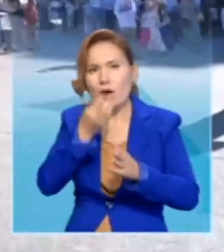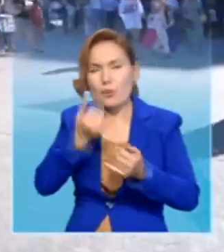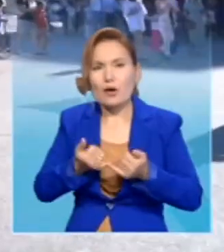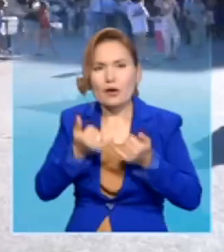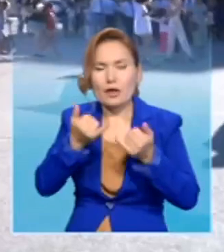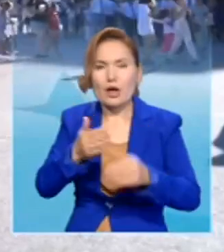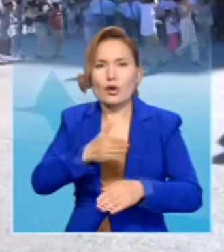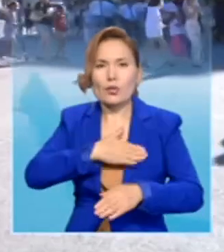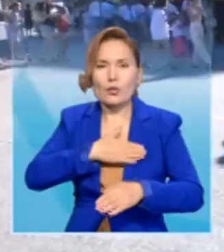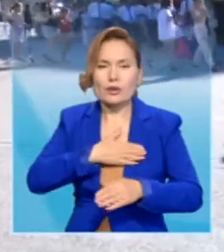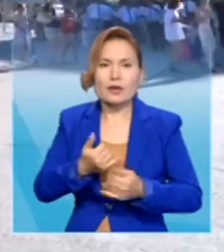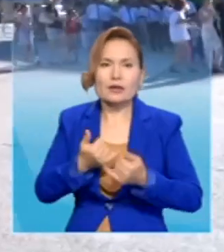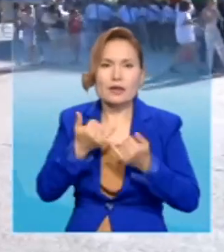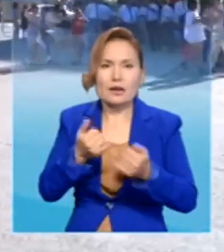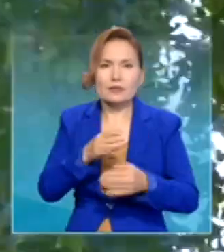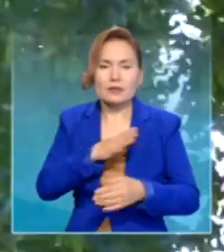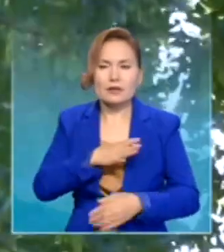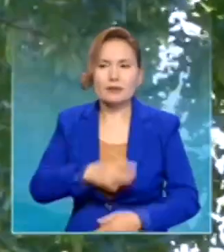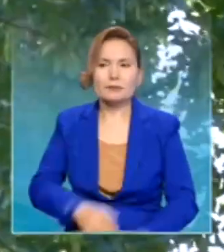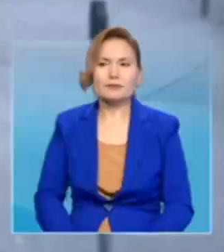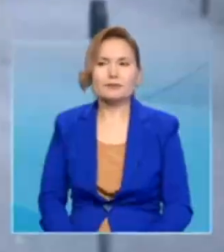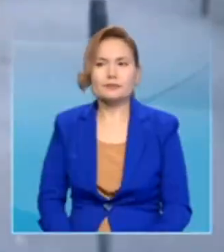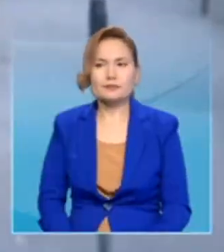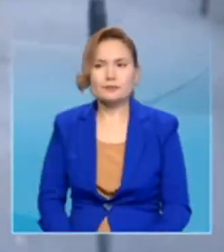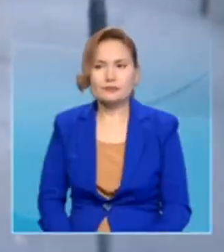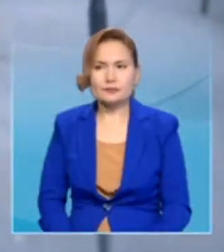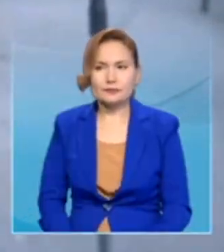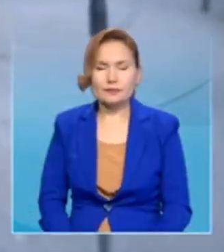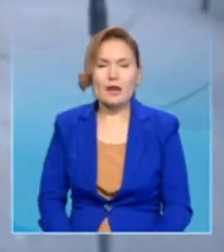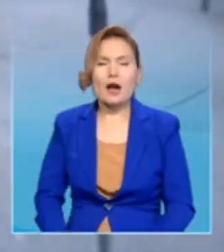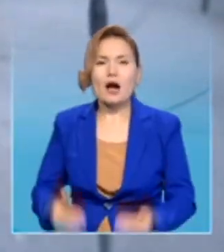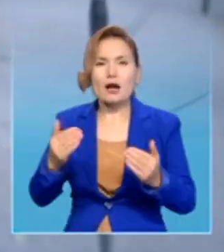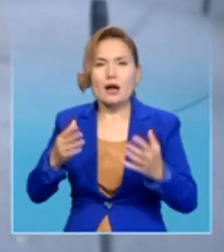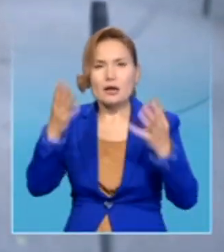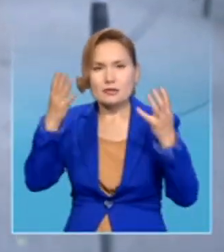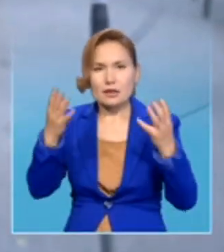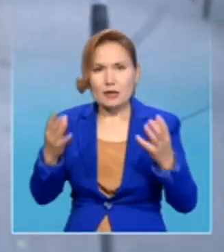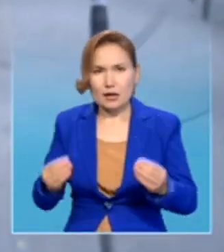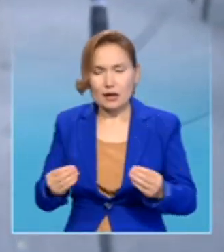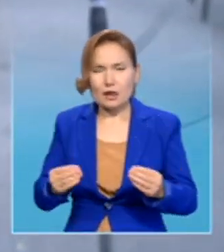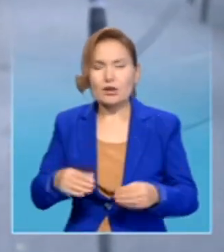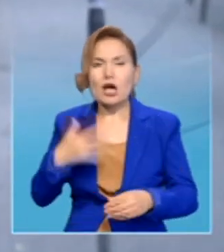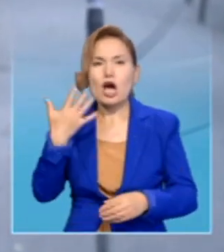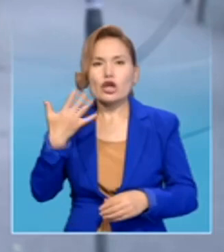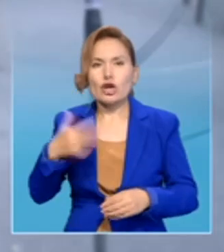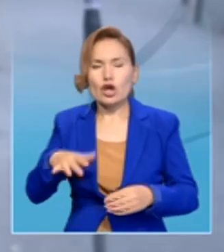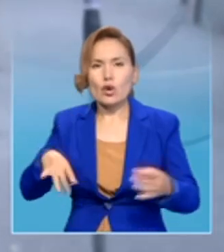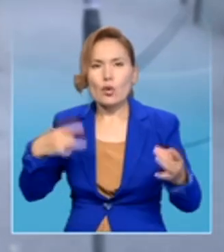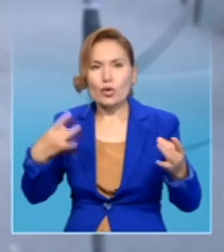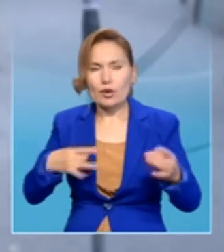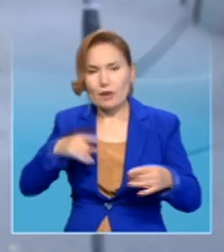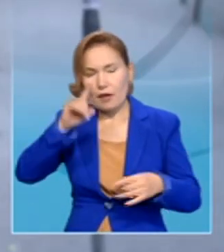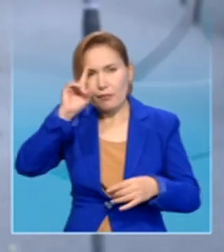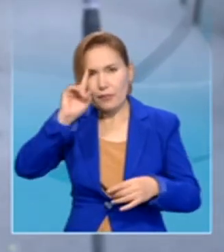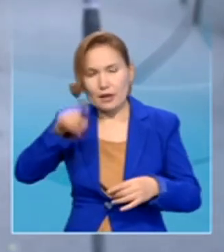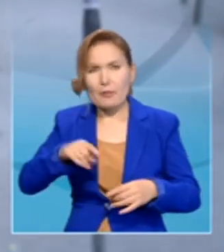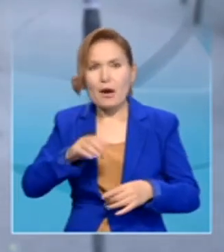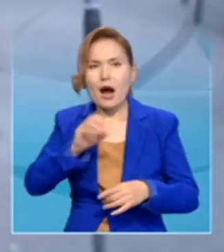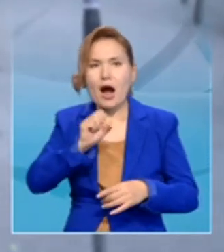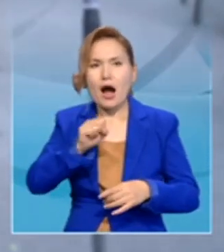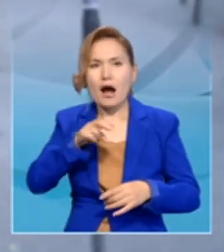қойып, рухына тағзым етті. Өзім қазіргі уақытта сегіз биді білемін. Бұйырса жақында Адай күйін үйренетін